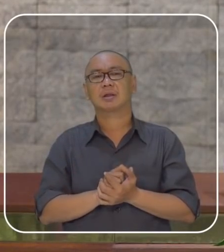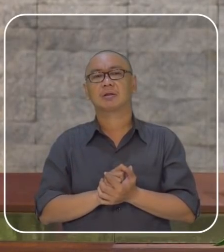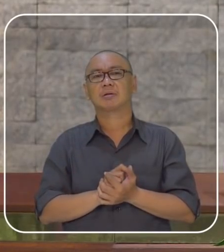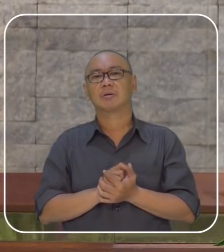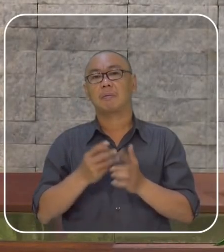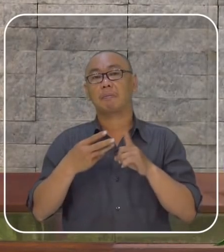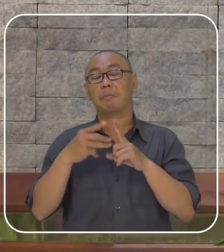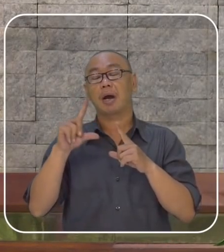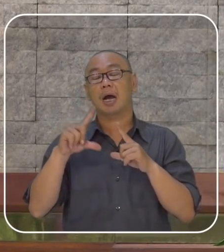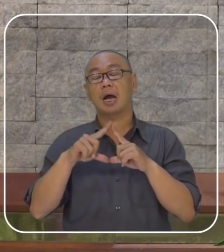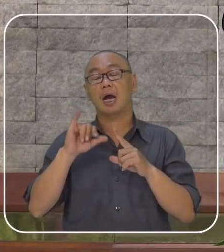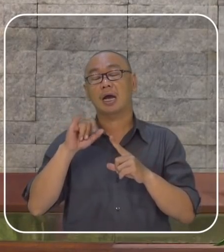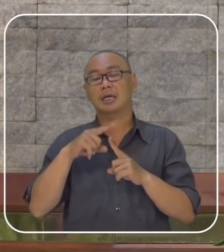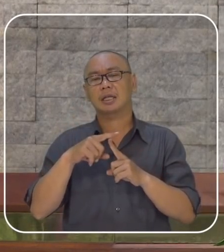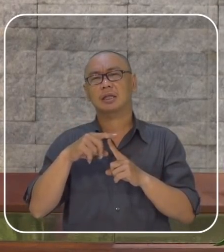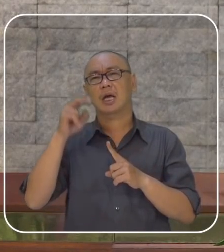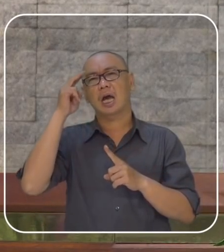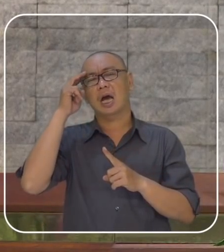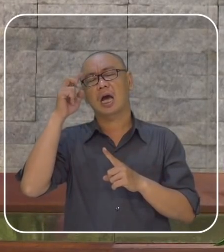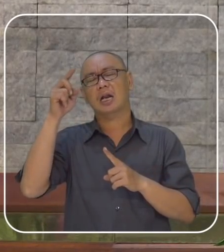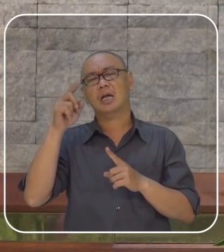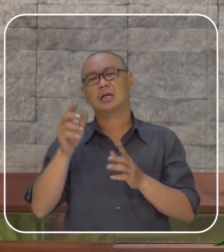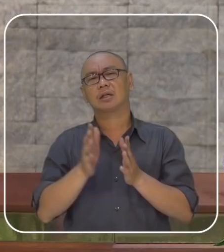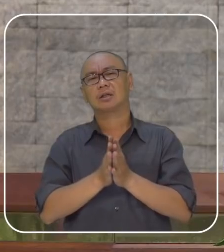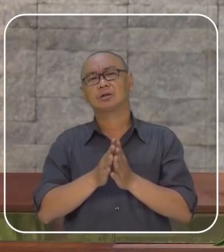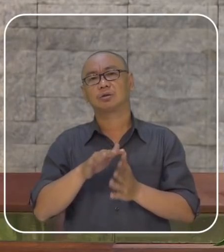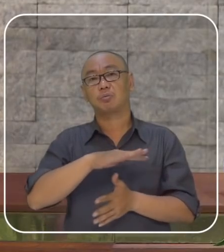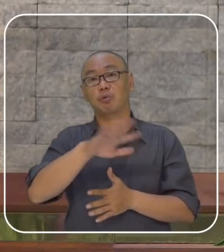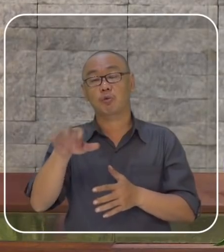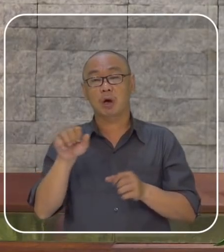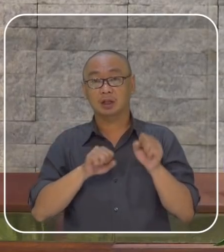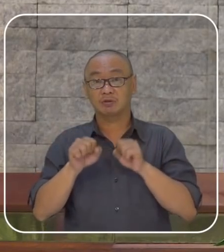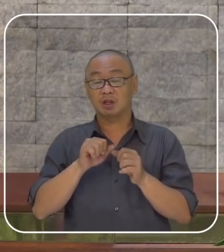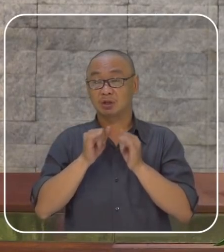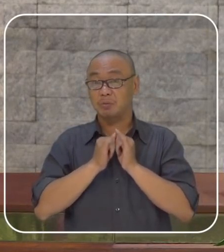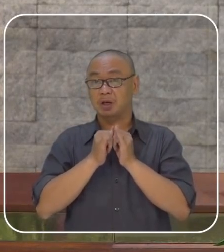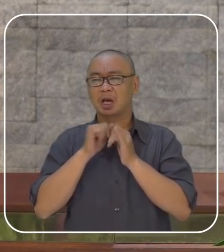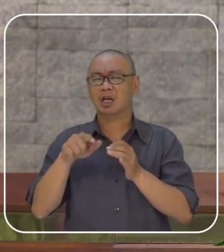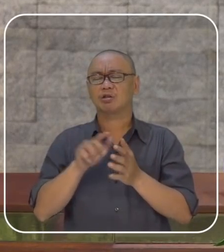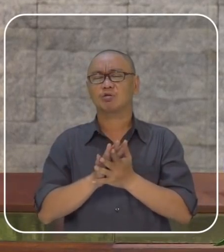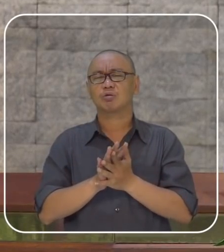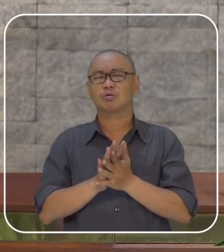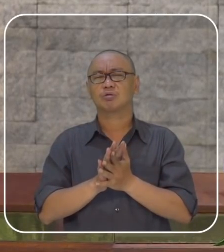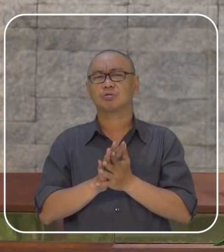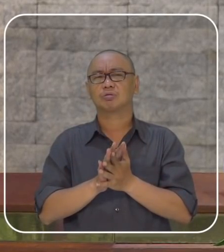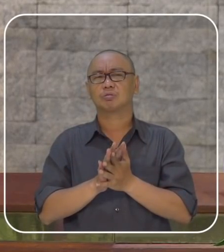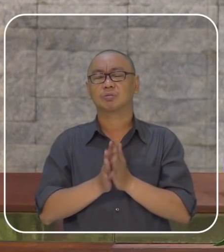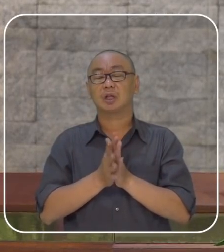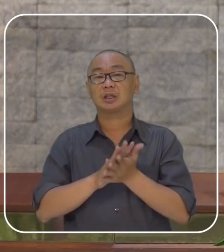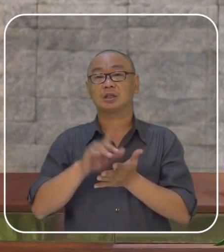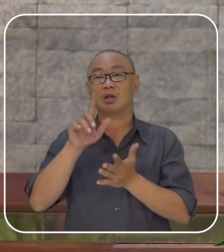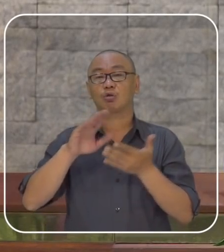Allah dan segala aktivitas ibadah itu justru menjadi satu